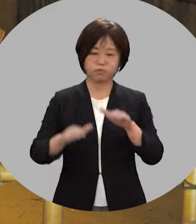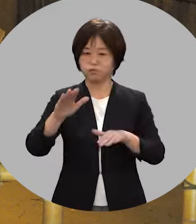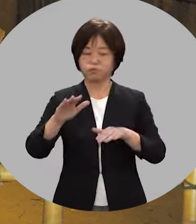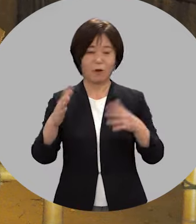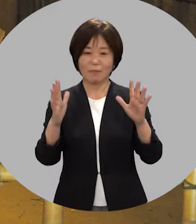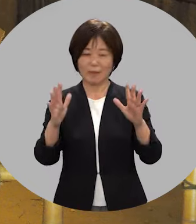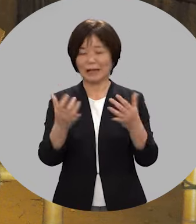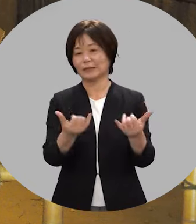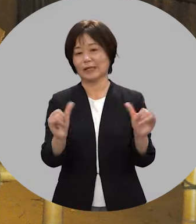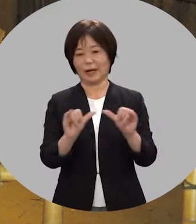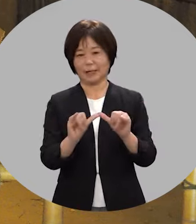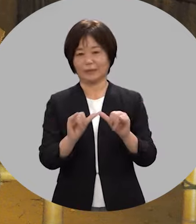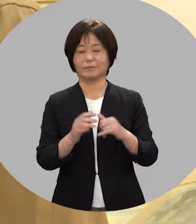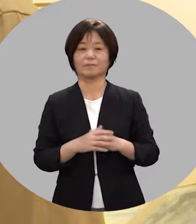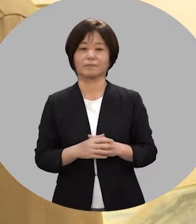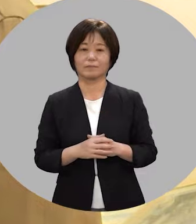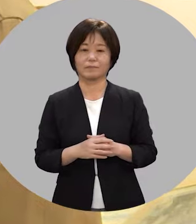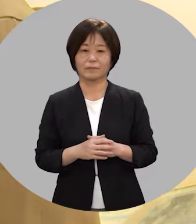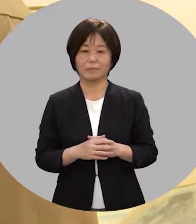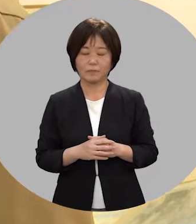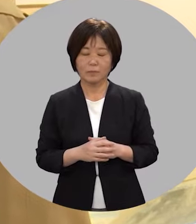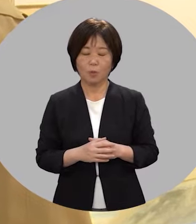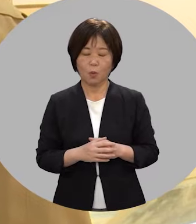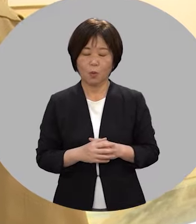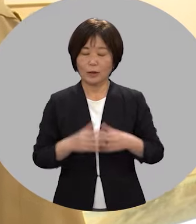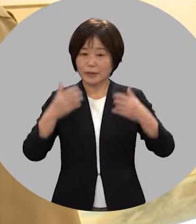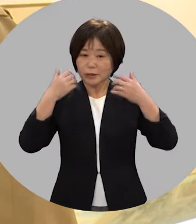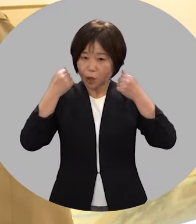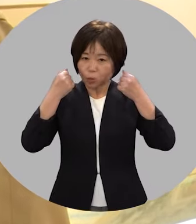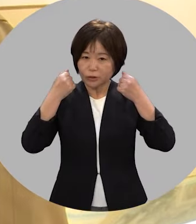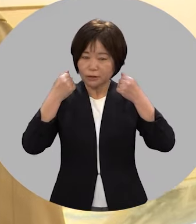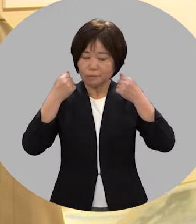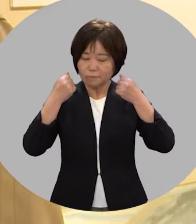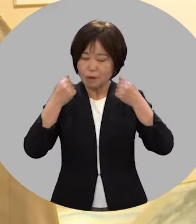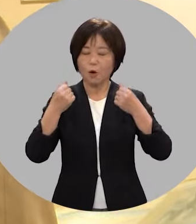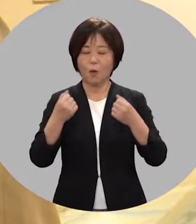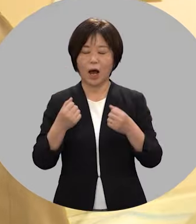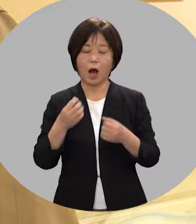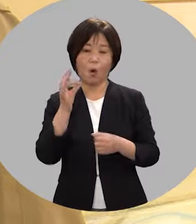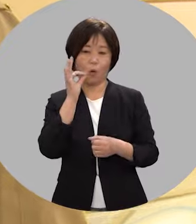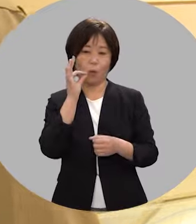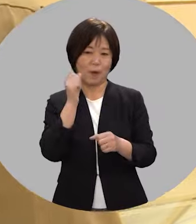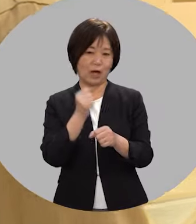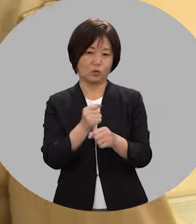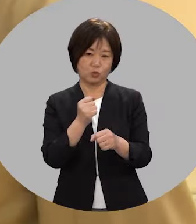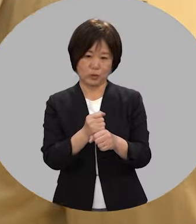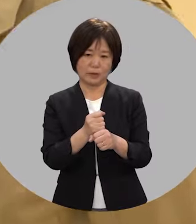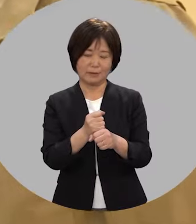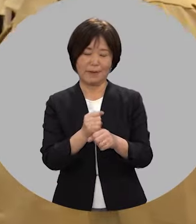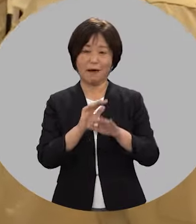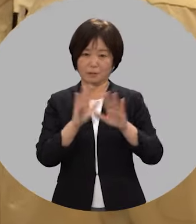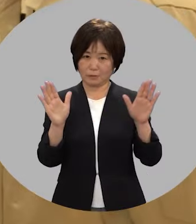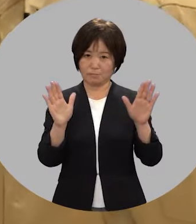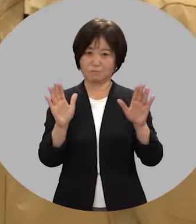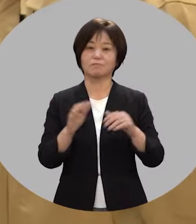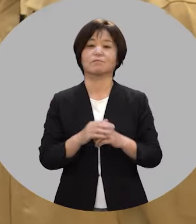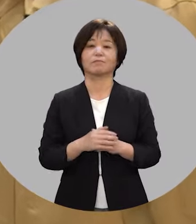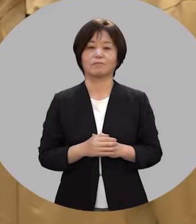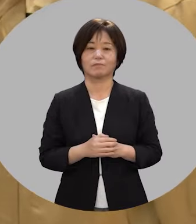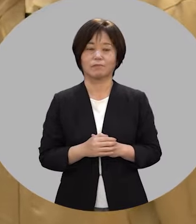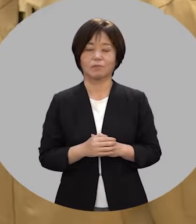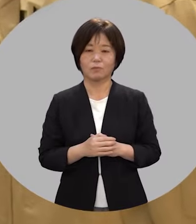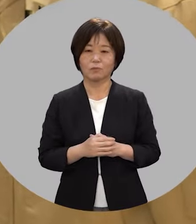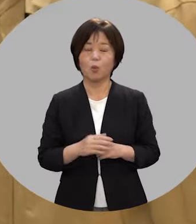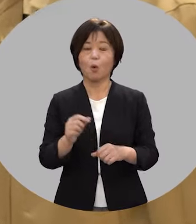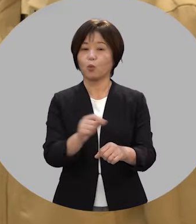というふうに言われております。一方で弥生時代ですと、今度は水田を作るようになります。お米作り